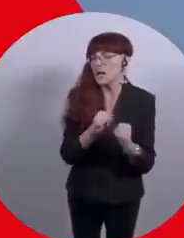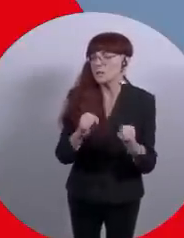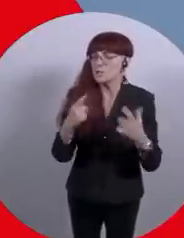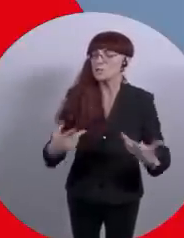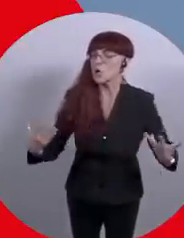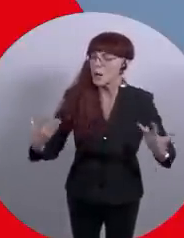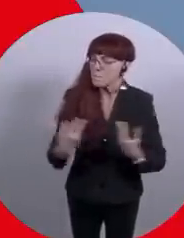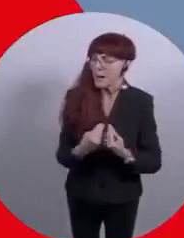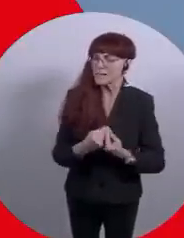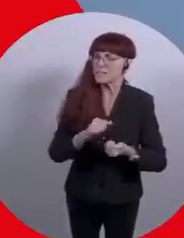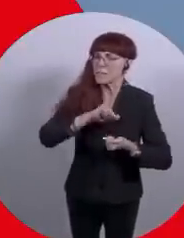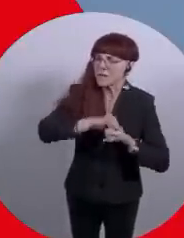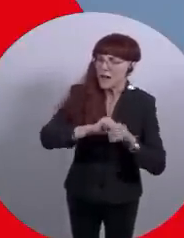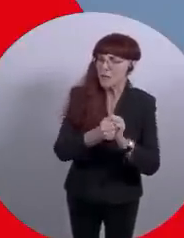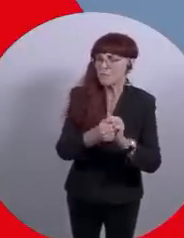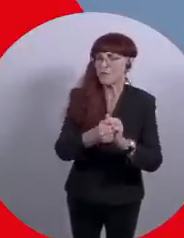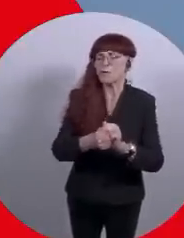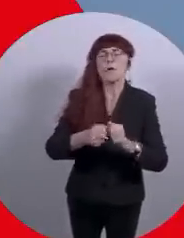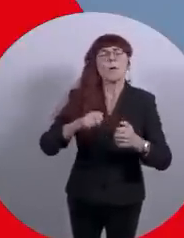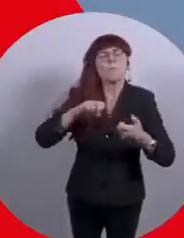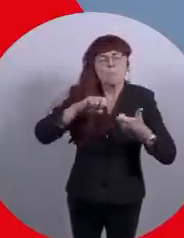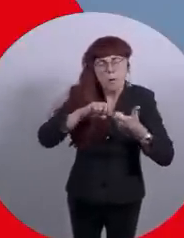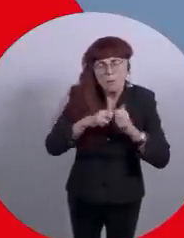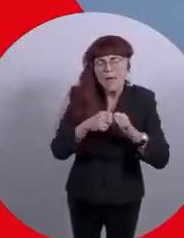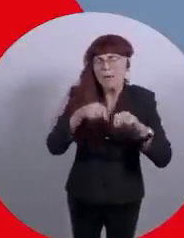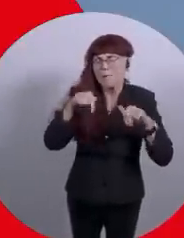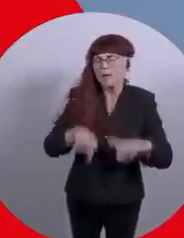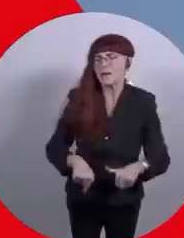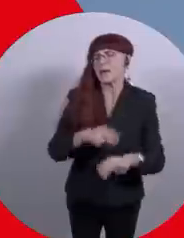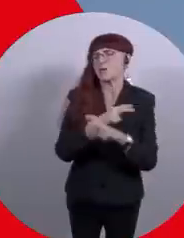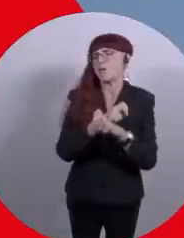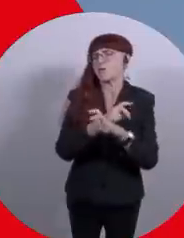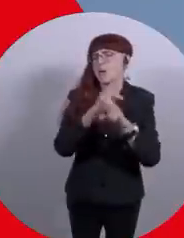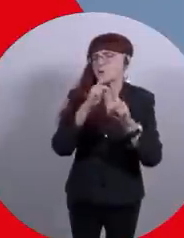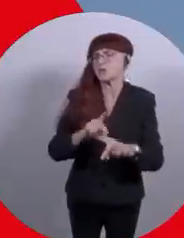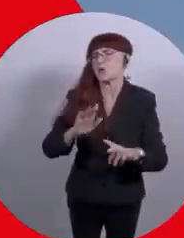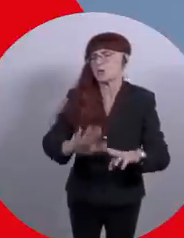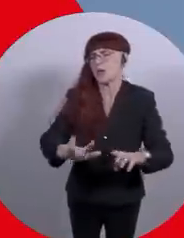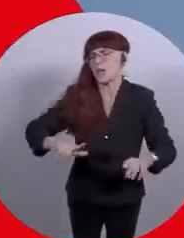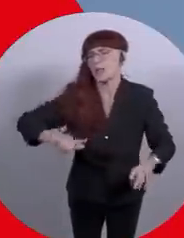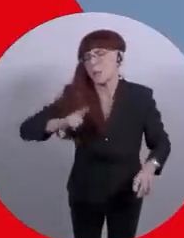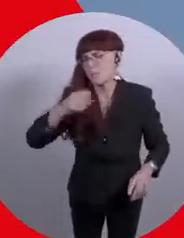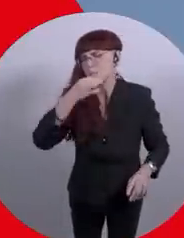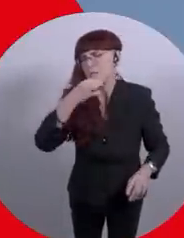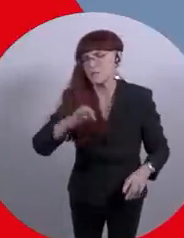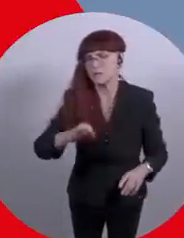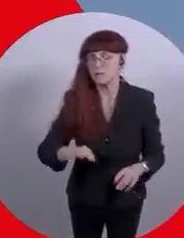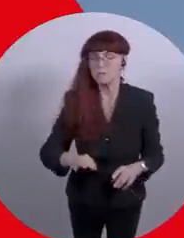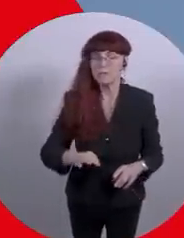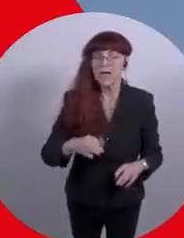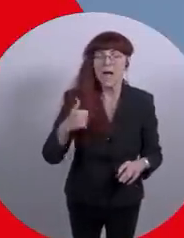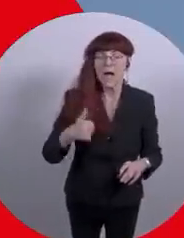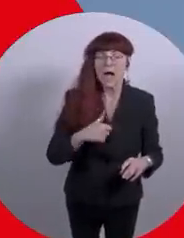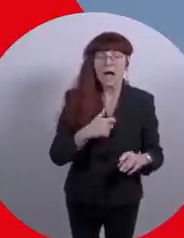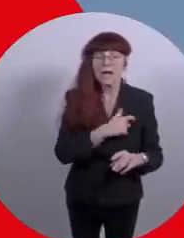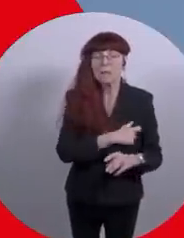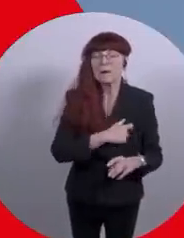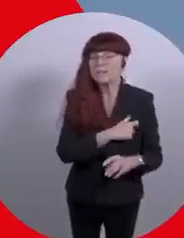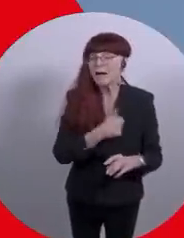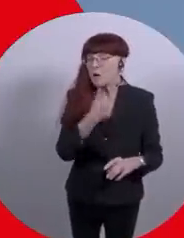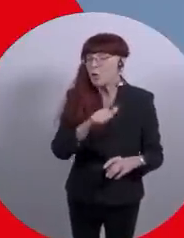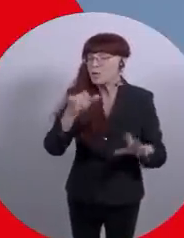in diesem Land damit den Menschen in Österreich wieder besser gibt und dafür bin ich auch ganz ganz sicher denn eine Partei wo 110.000